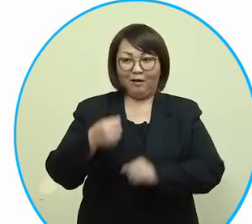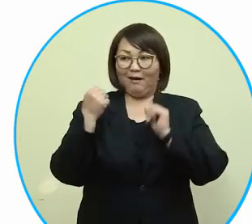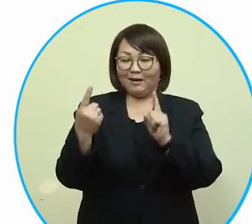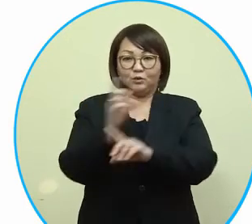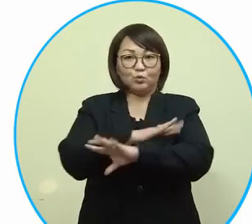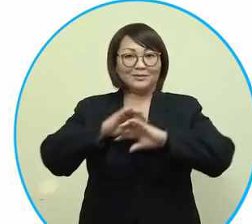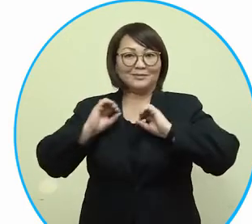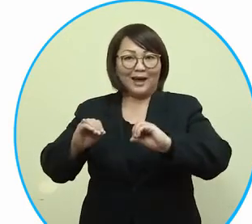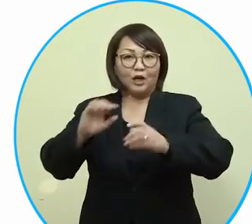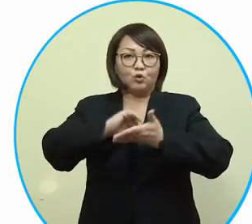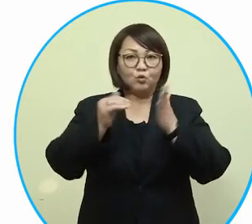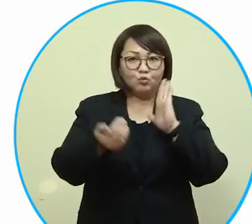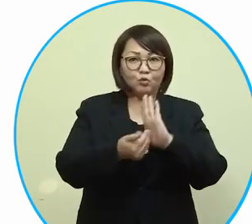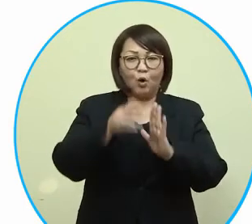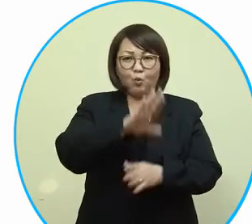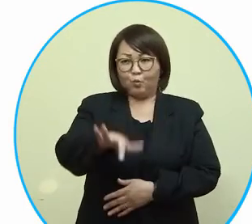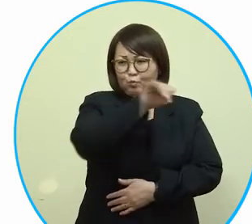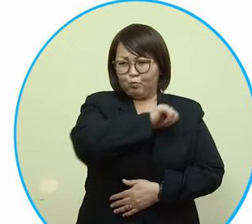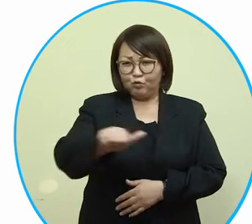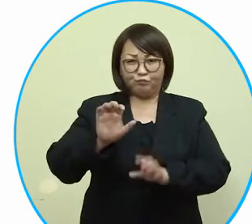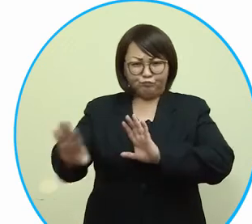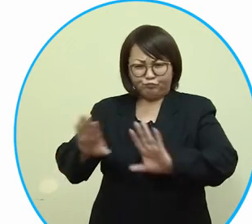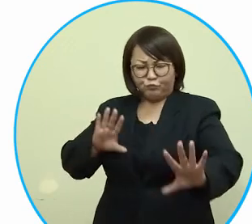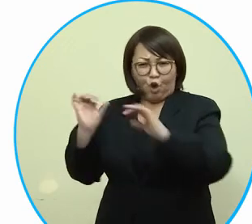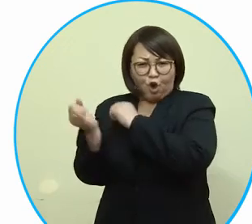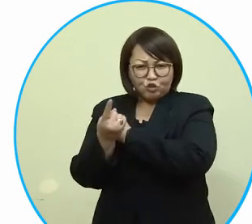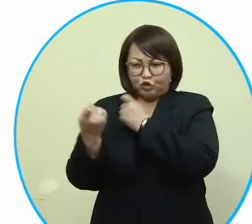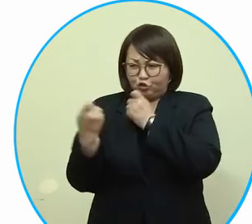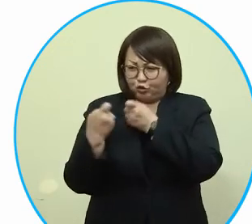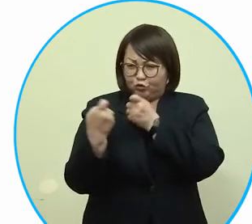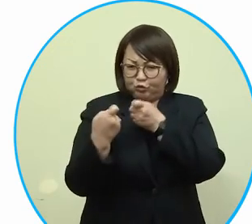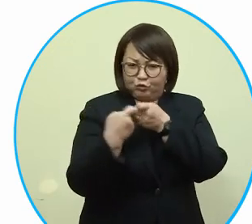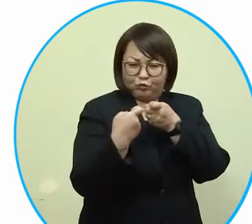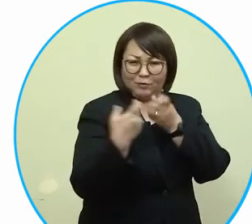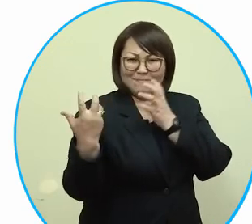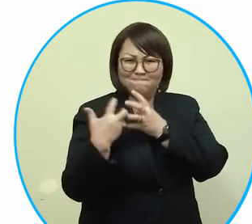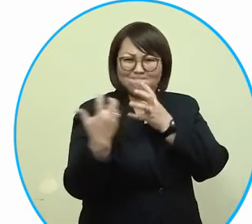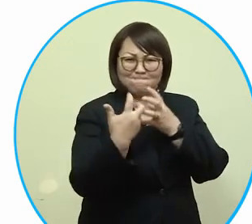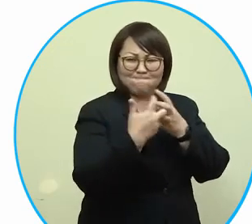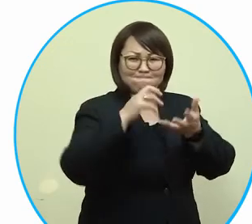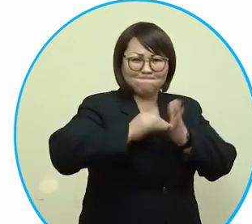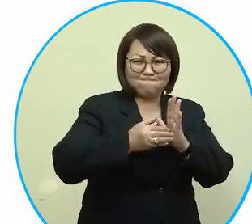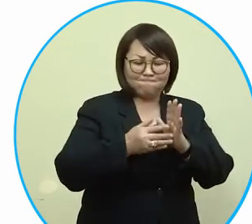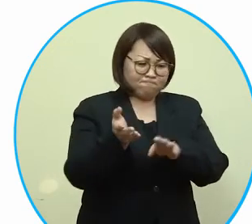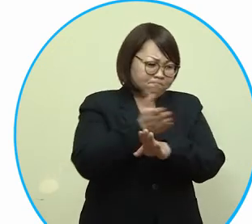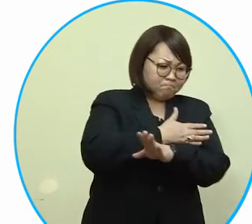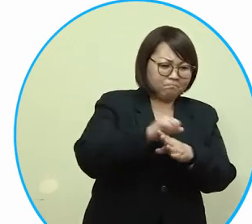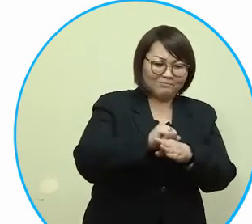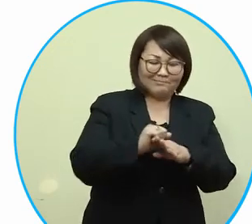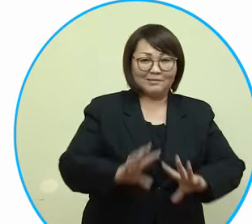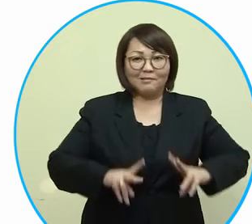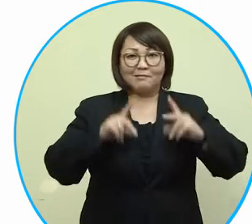ХОИРТГОАРТН ОЛОГОР ГАНЦАРЧИЛ СУРГОЛТИЙН ТУЛЬУЛГУГ ХУХУД БУРНИЙН ХУГУШЛИЙН ОНСЛОГ ТОГРУУЛЛАН ХЕРХИН ТУЛЬУЛХИН ХЕРХИН